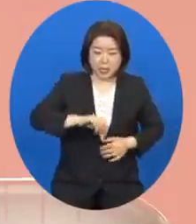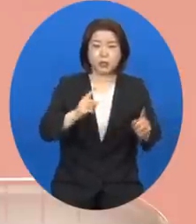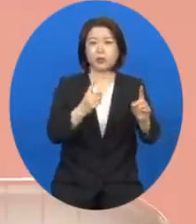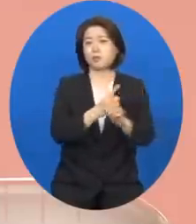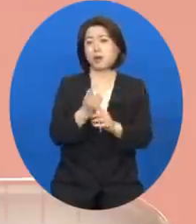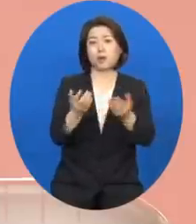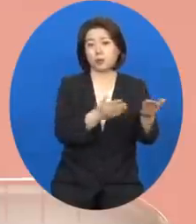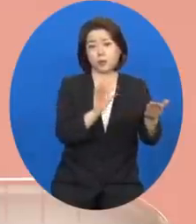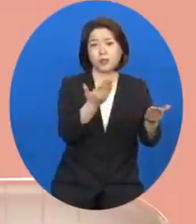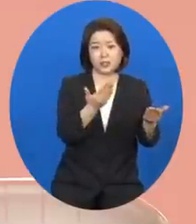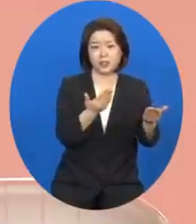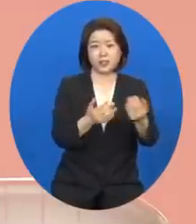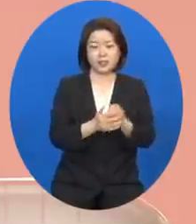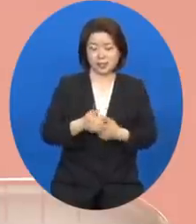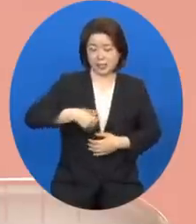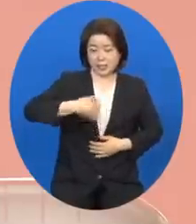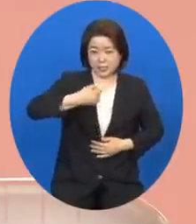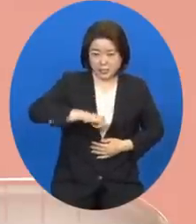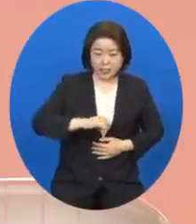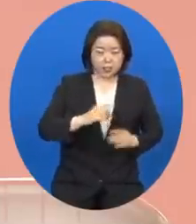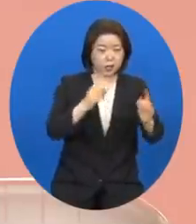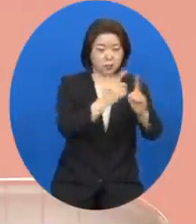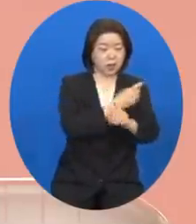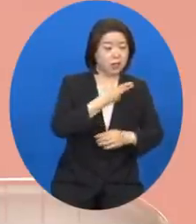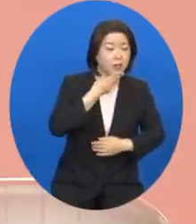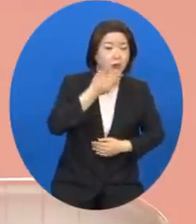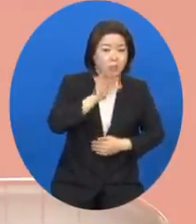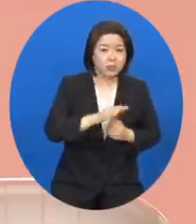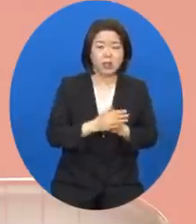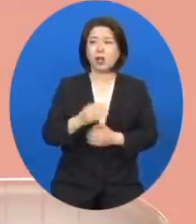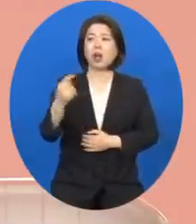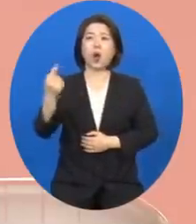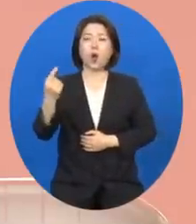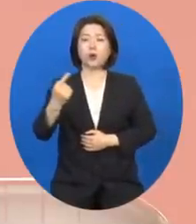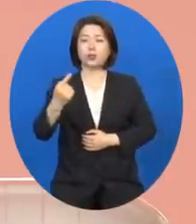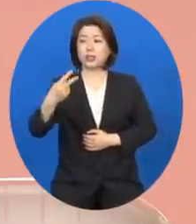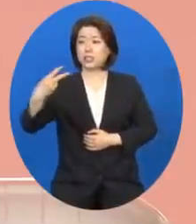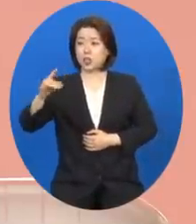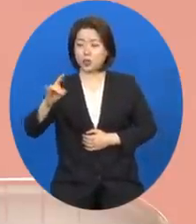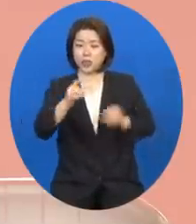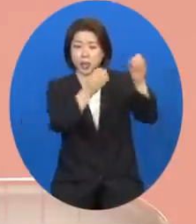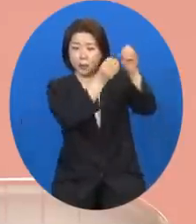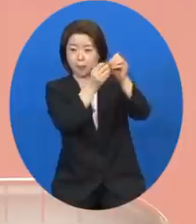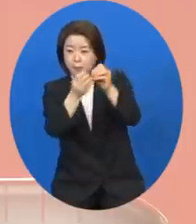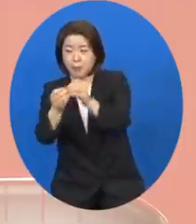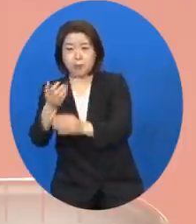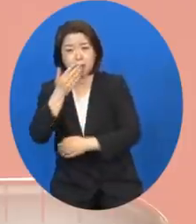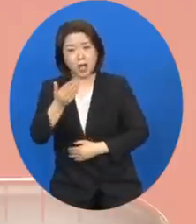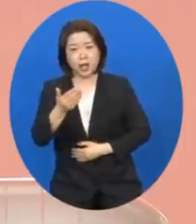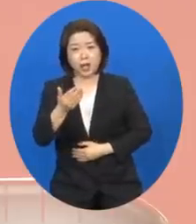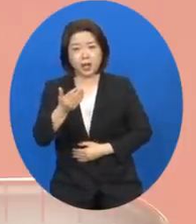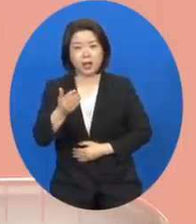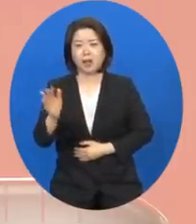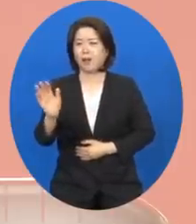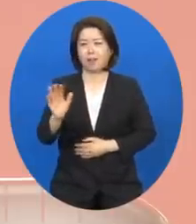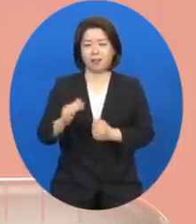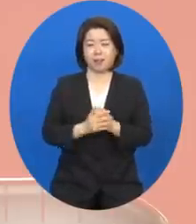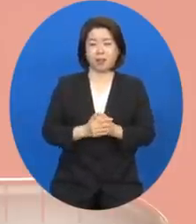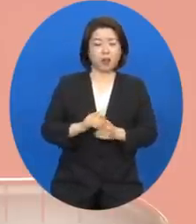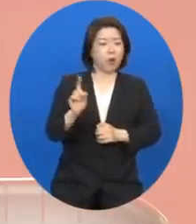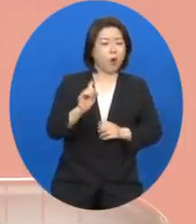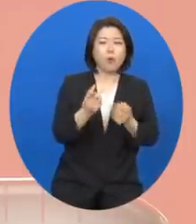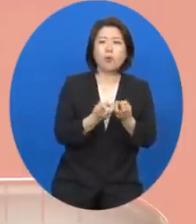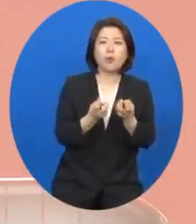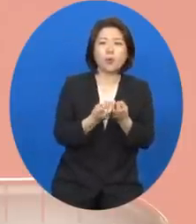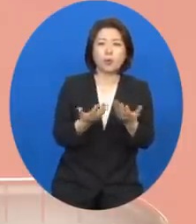거잖아요. 자녀들이 안 바뀌었는데 어떻게 천대의 은혜가 이어집니까? 근데 무슨 수로